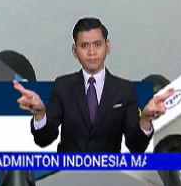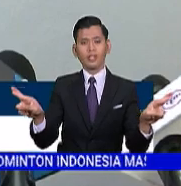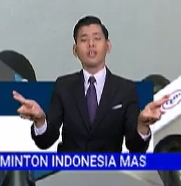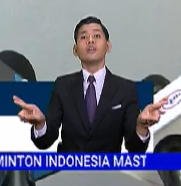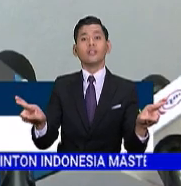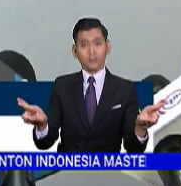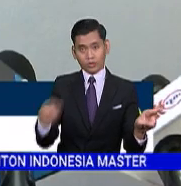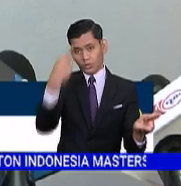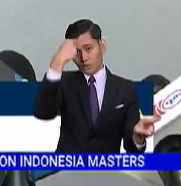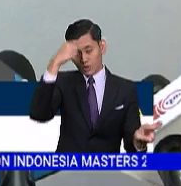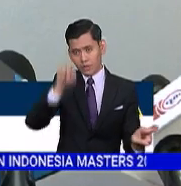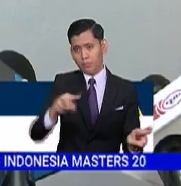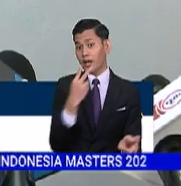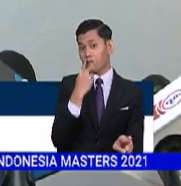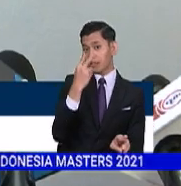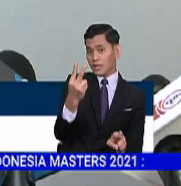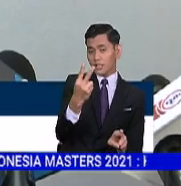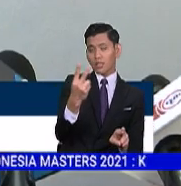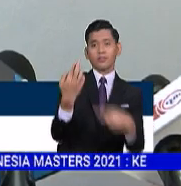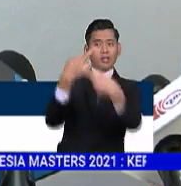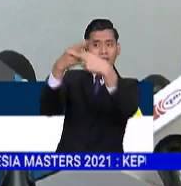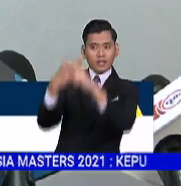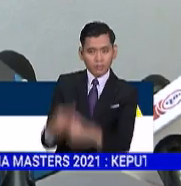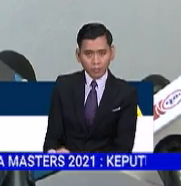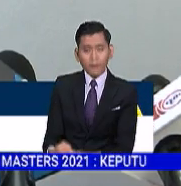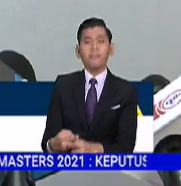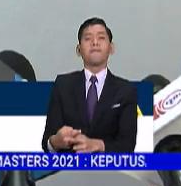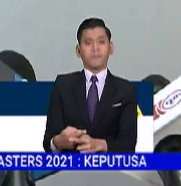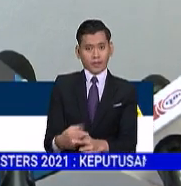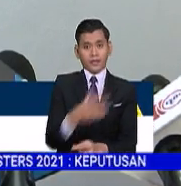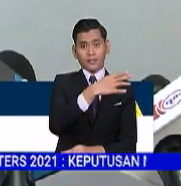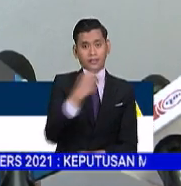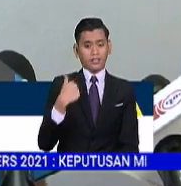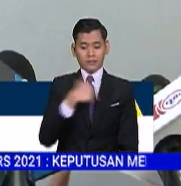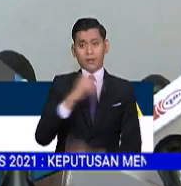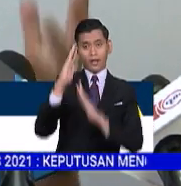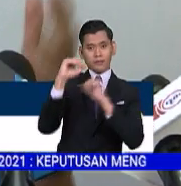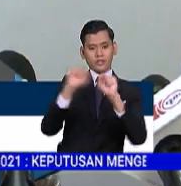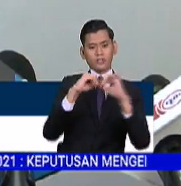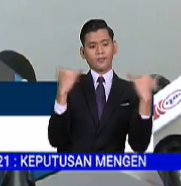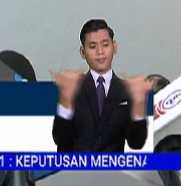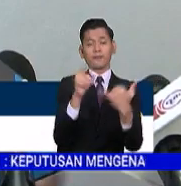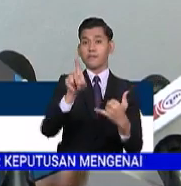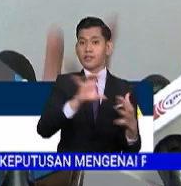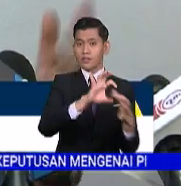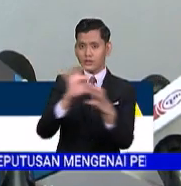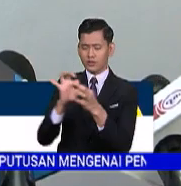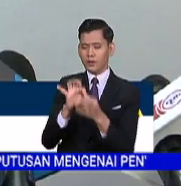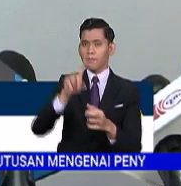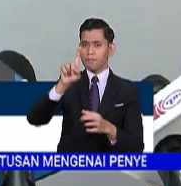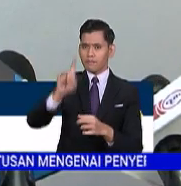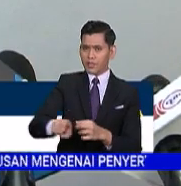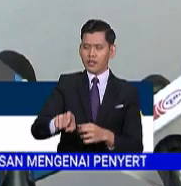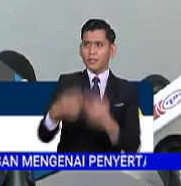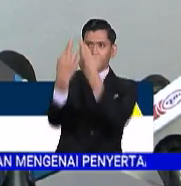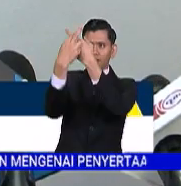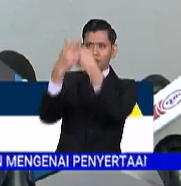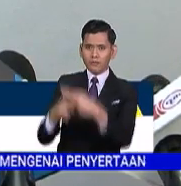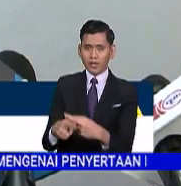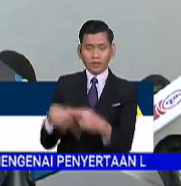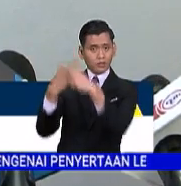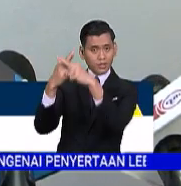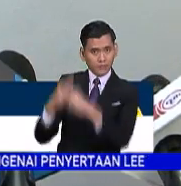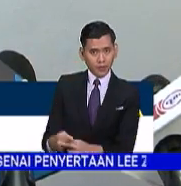diberikan limitat mereka memberikan kerjasama untuk pasang booster supaya